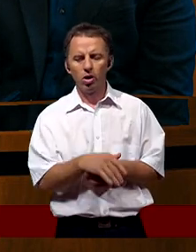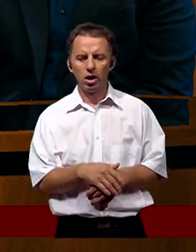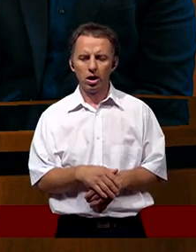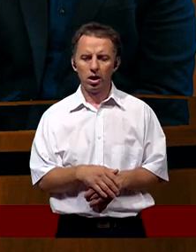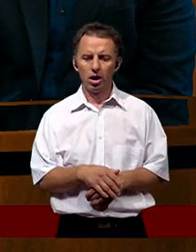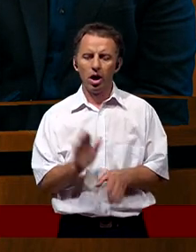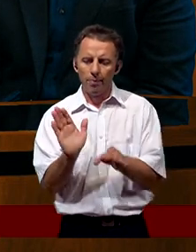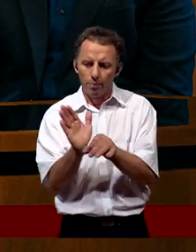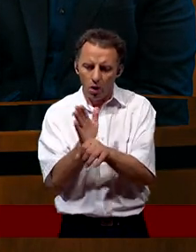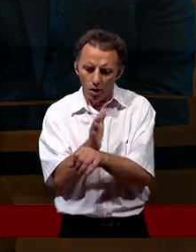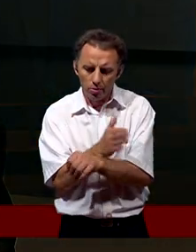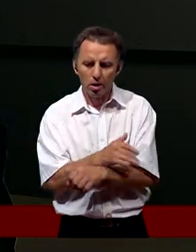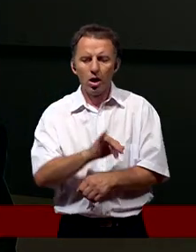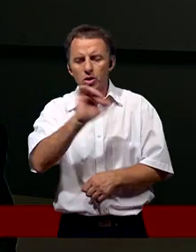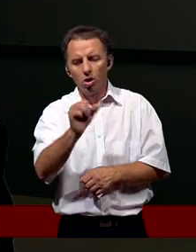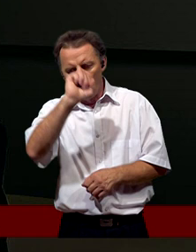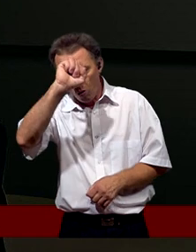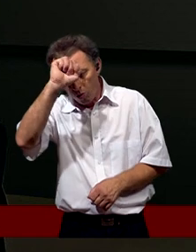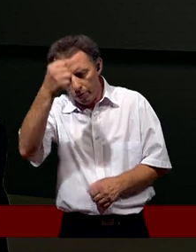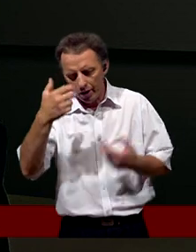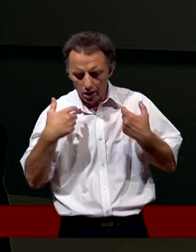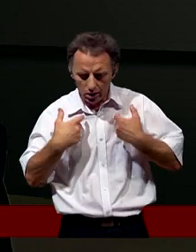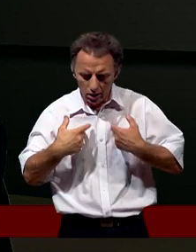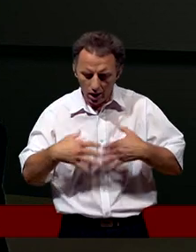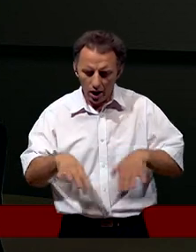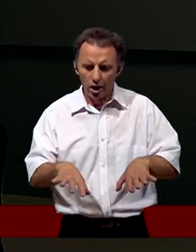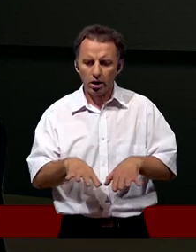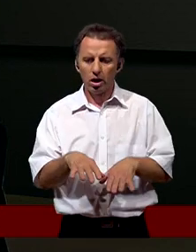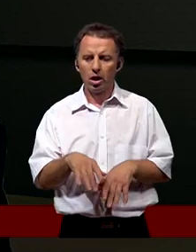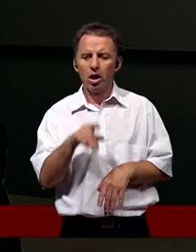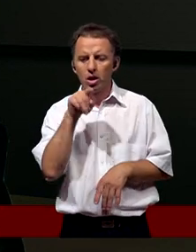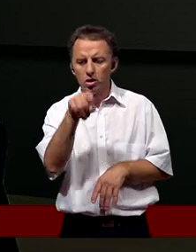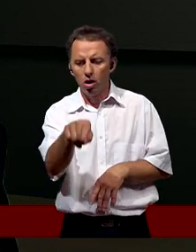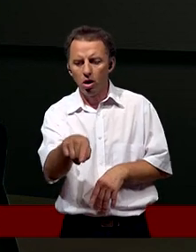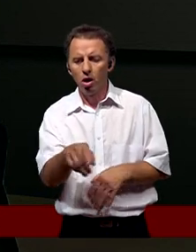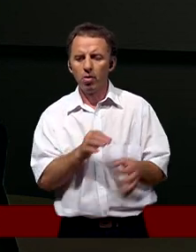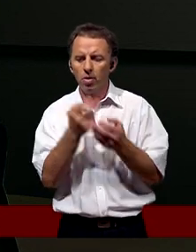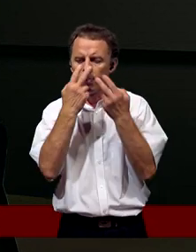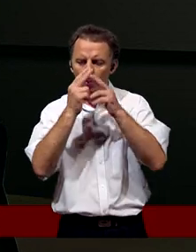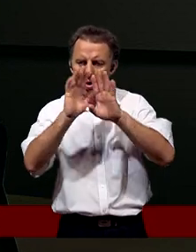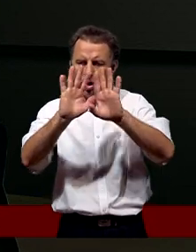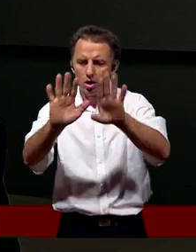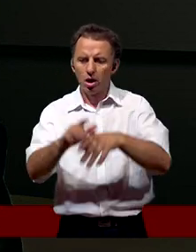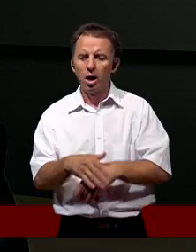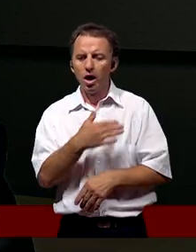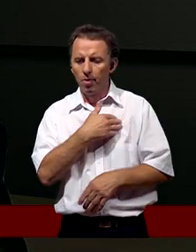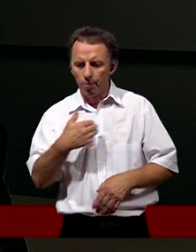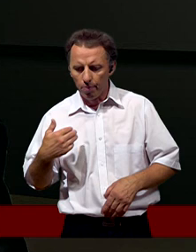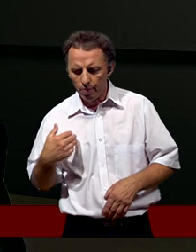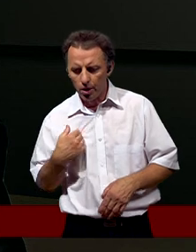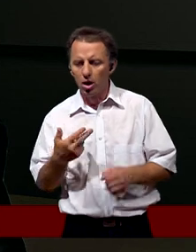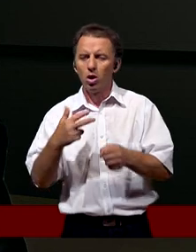Bóg, pomimo tego, że Jonasz uparcie nie chce, to go dalej wykorzystuje. Właśnie tym, mi się wydaje, że ta historia pokazuje, że czasami